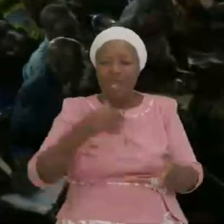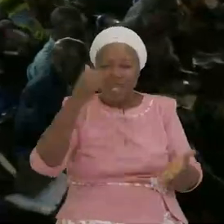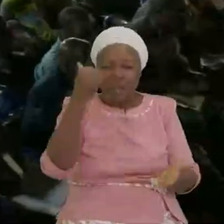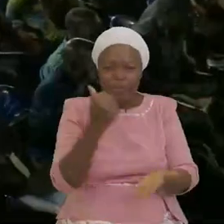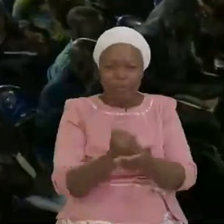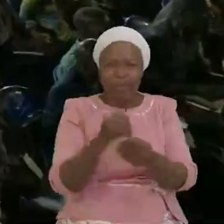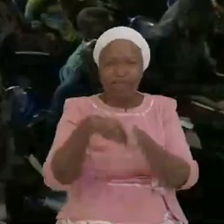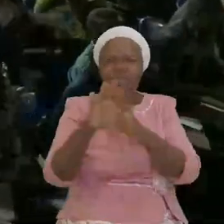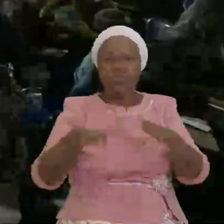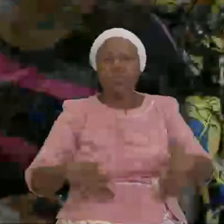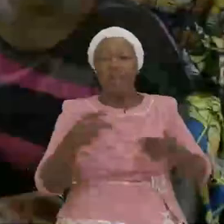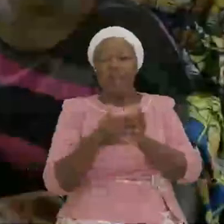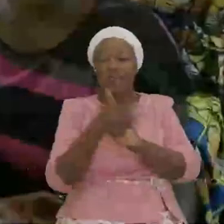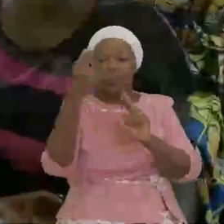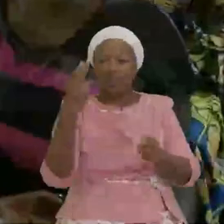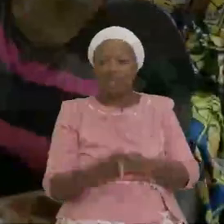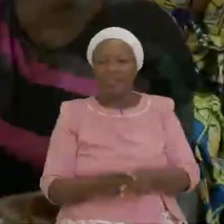Amen dans votre vie.